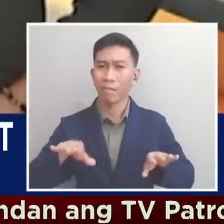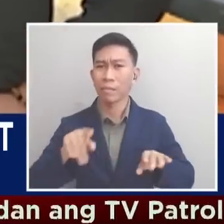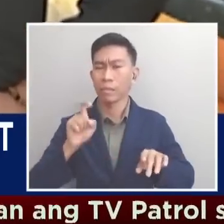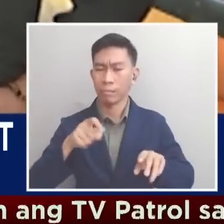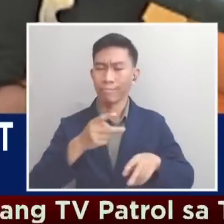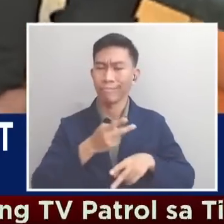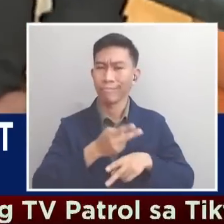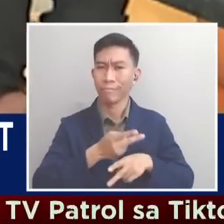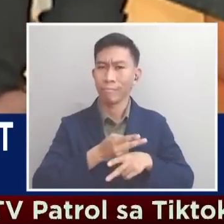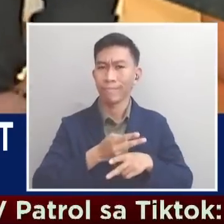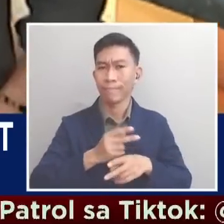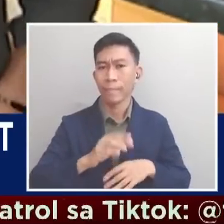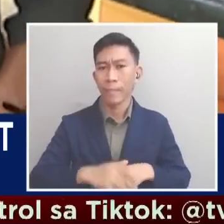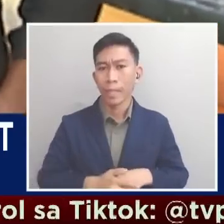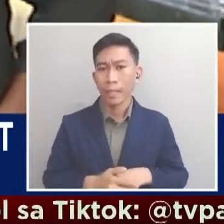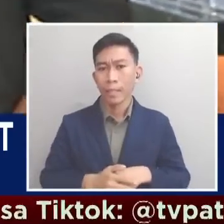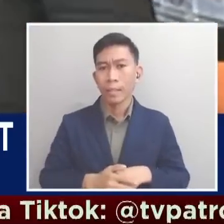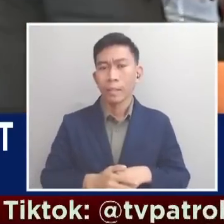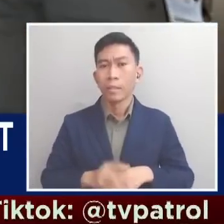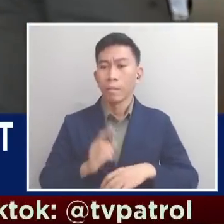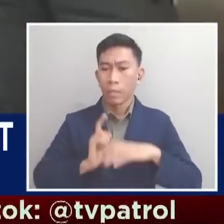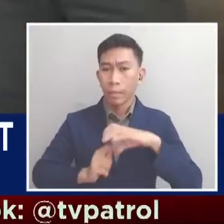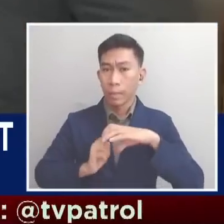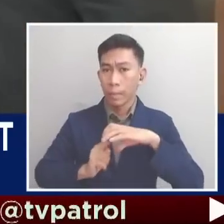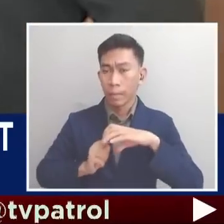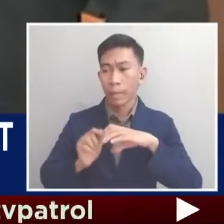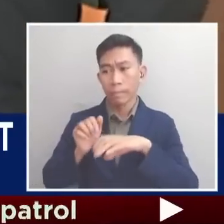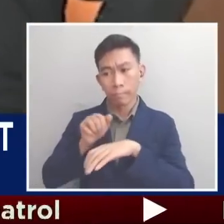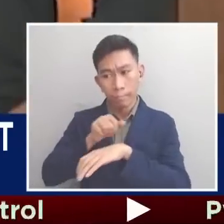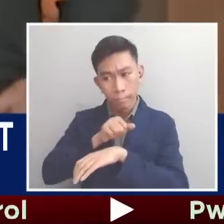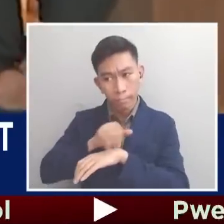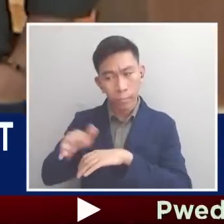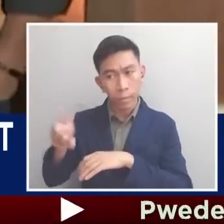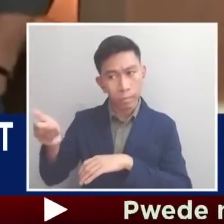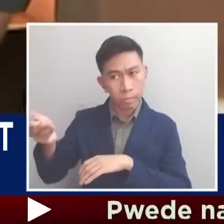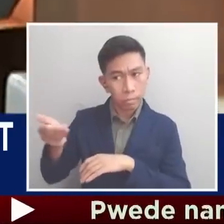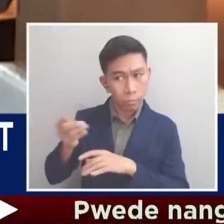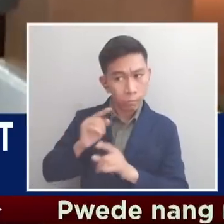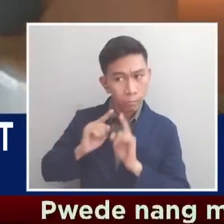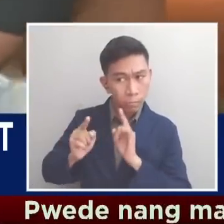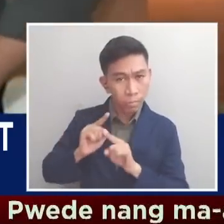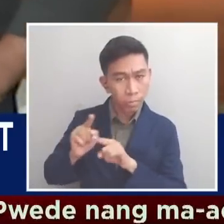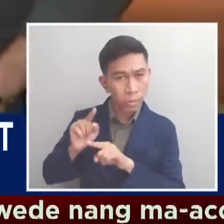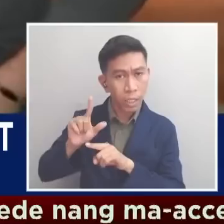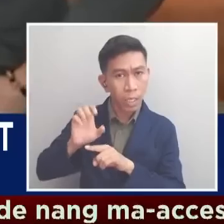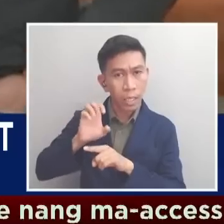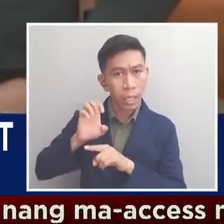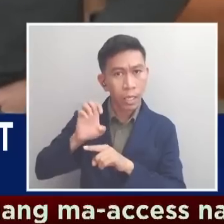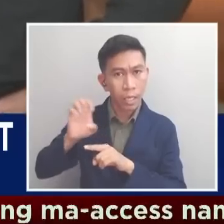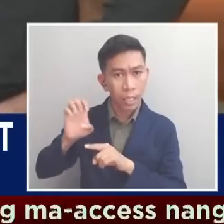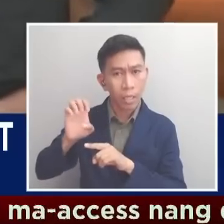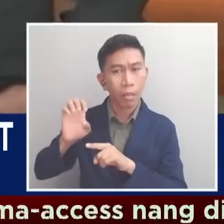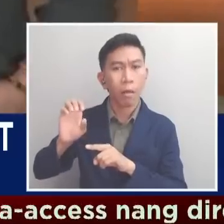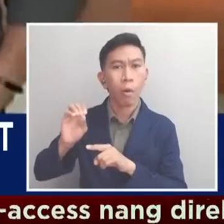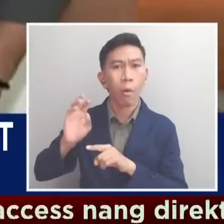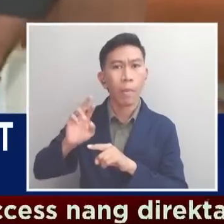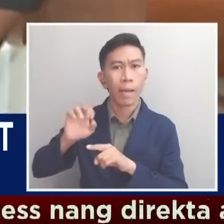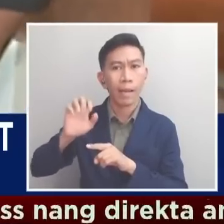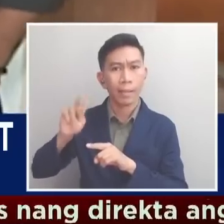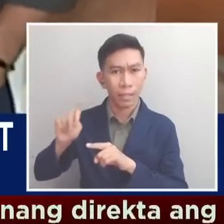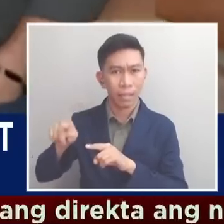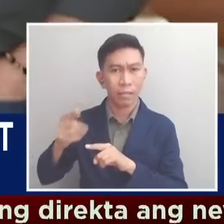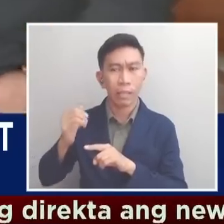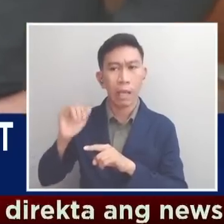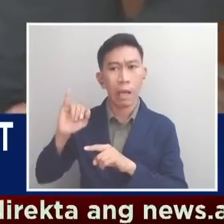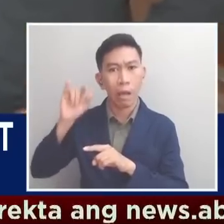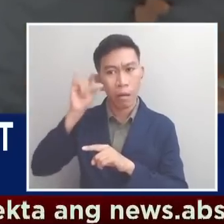ang ABS-CBN News ng mensahe o imbitasyon para sa reaksyon o panayam kay O'Brien sa kanyang Instagram account. Pero